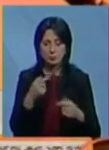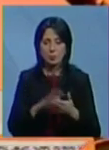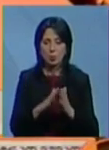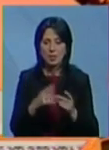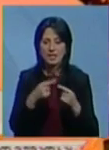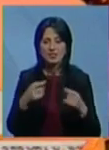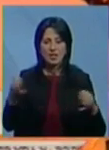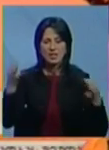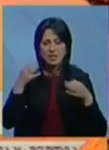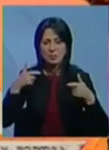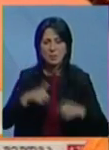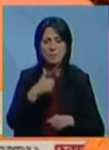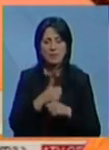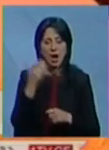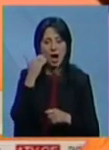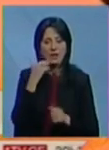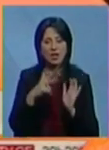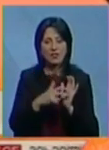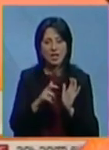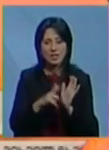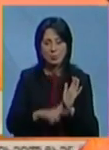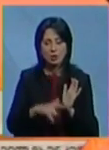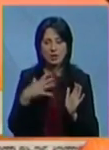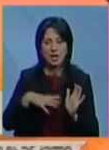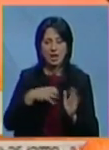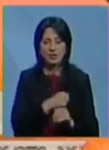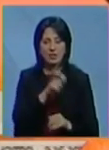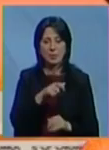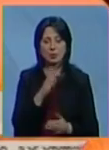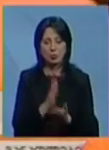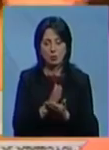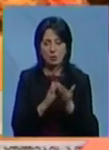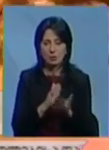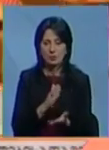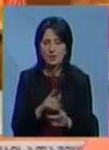სხვადასხვა სარდლობების მეთაურობით ავღანეთში 870 ქართველი სამხედრო